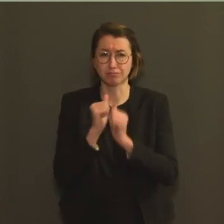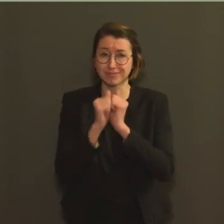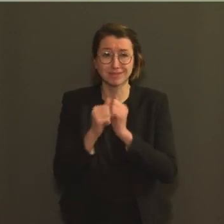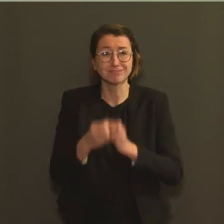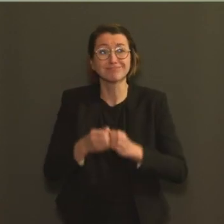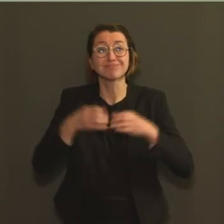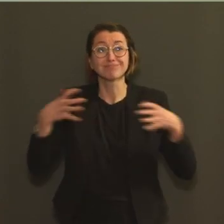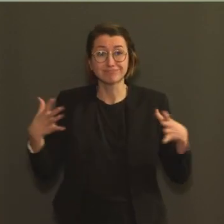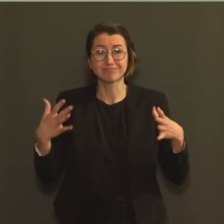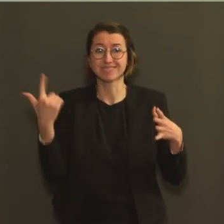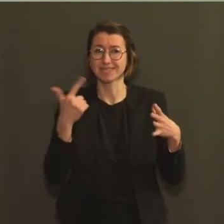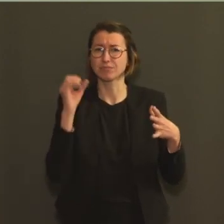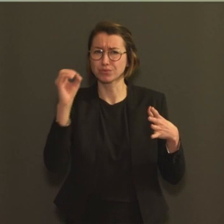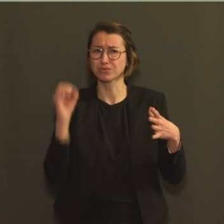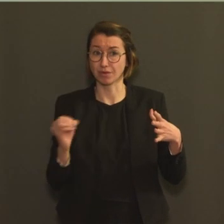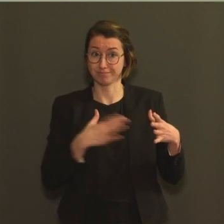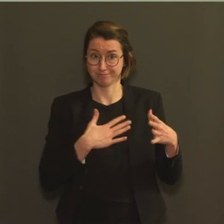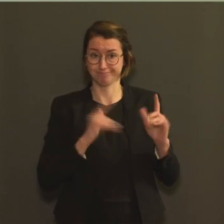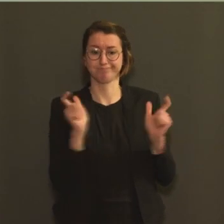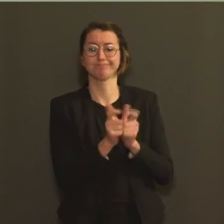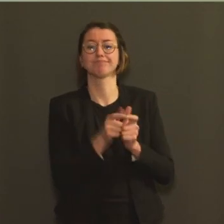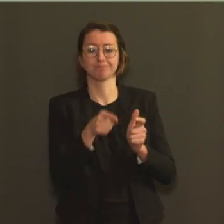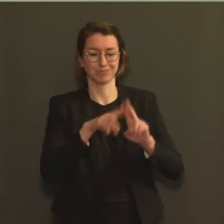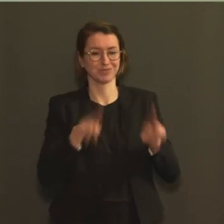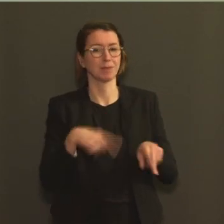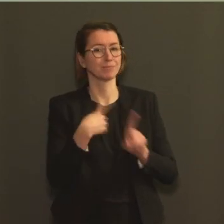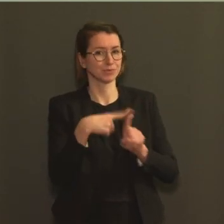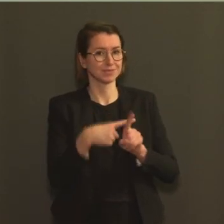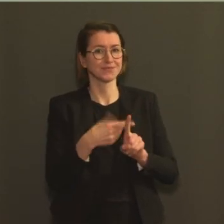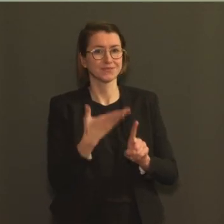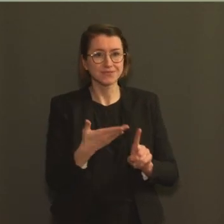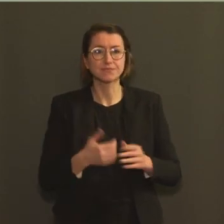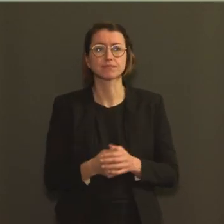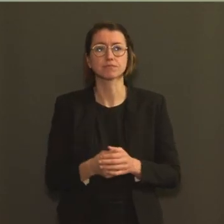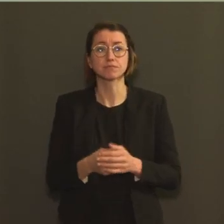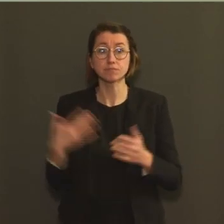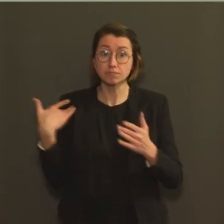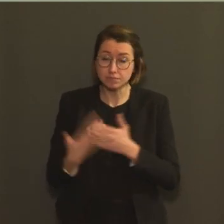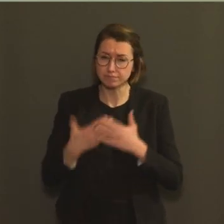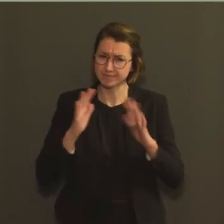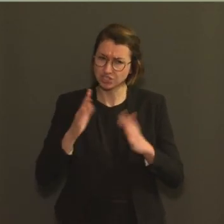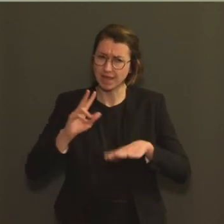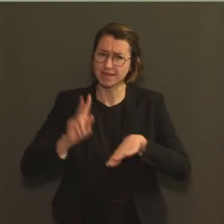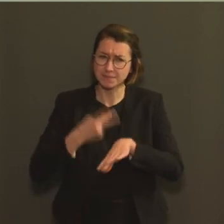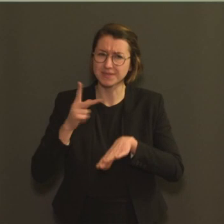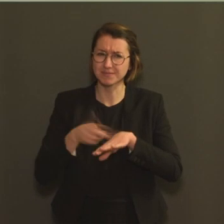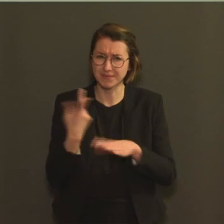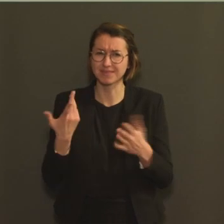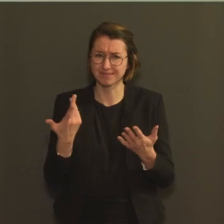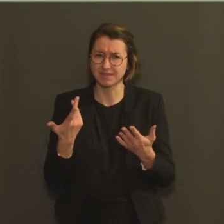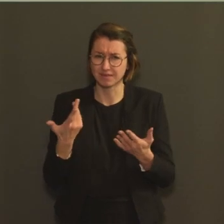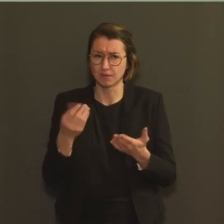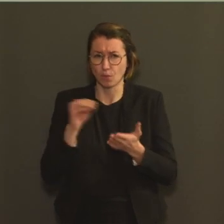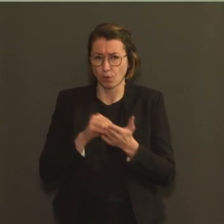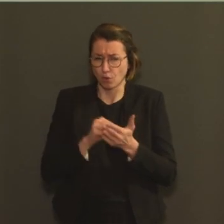voudrions demander à tout le monde, et on l'a déjà dit à plusieurs reprises, et c'est l'occasion de le redire, de ne pas hésiter à contacter son